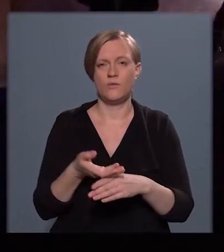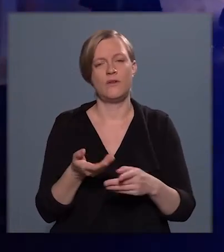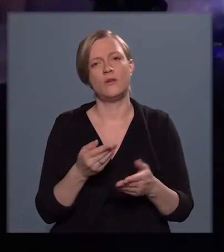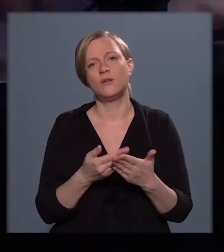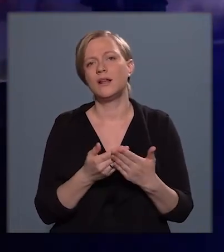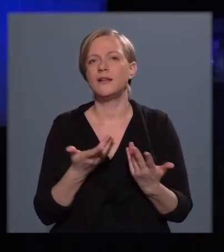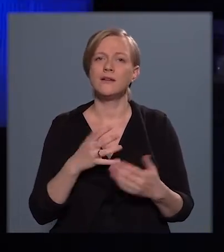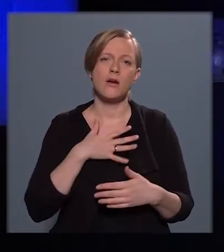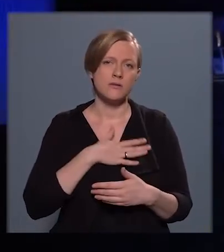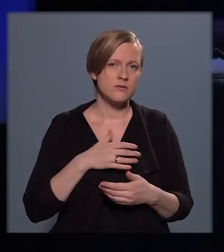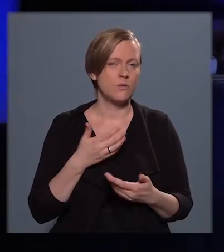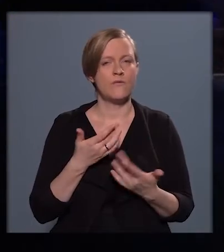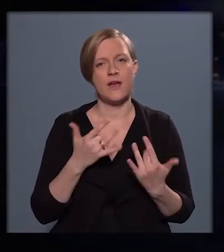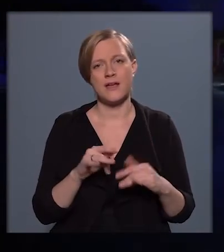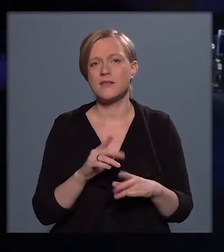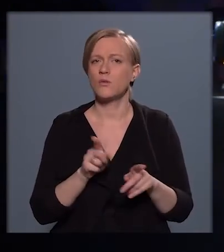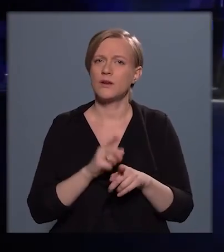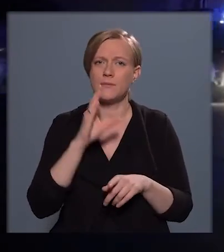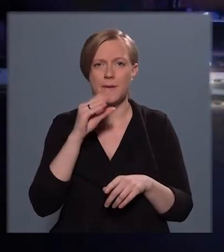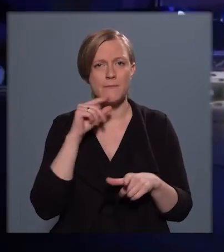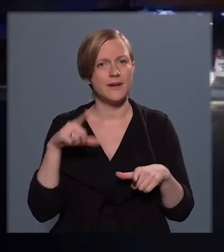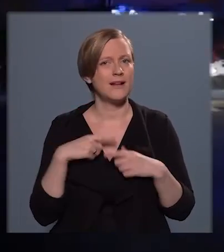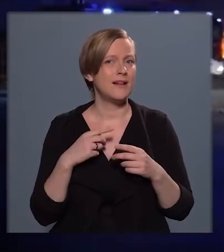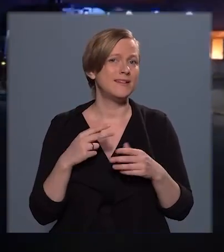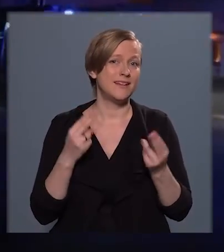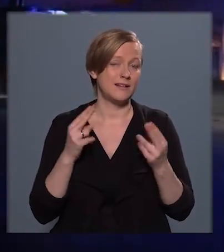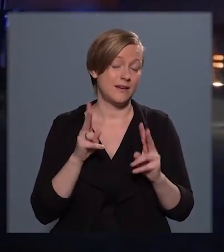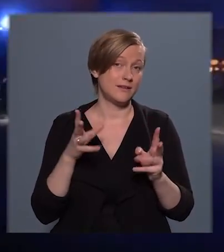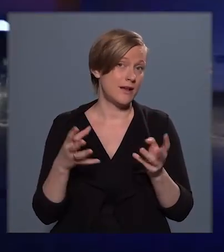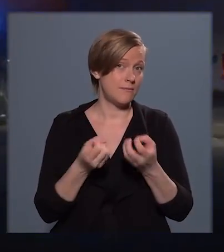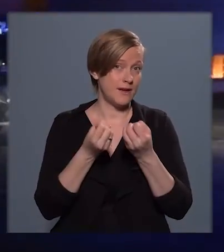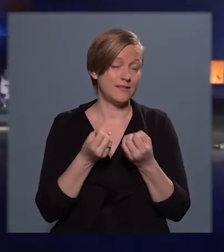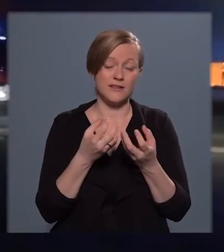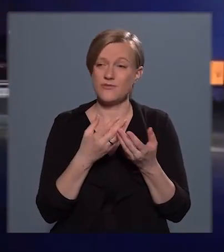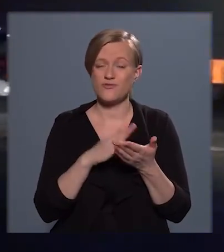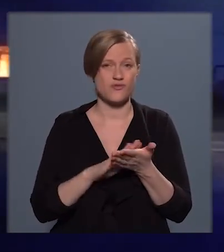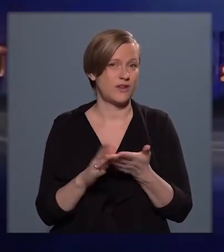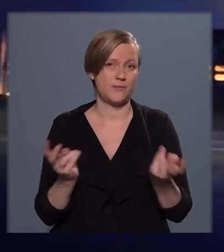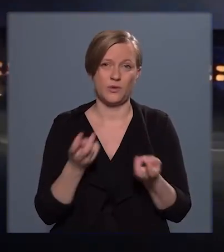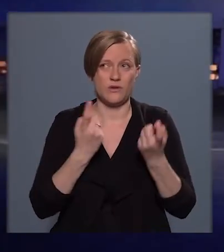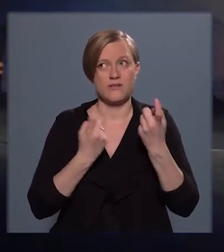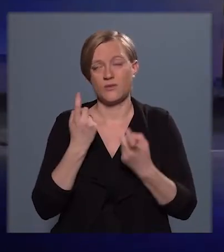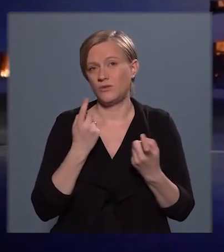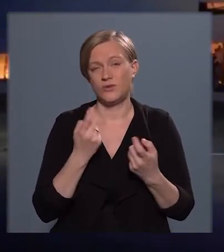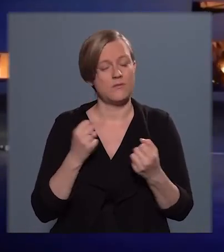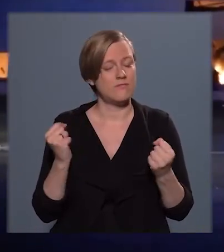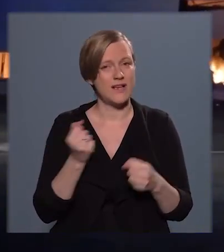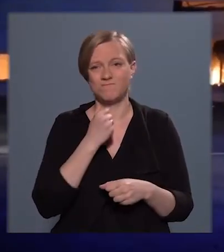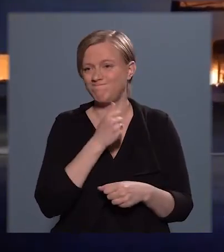katasztrófa helyzeteknél, ott kell lenni, amikor emberi életet, értéket kell menteni, és ez soha nem könnyű, azt gondolom, az egyik